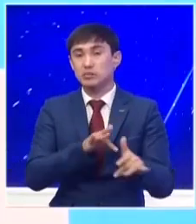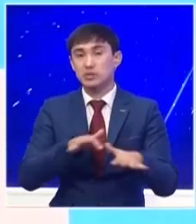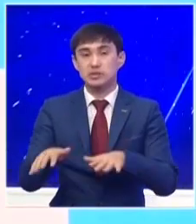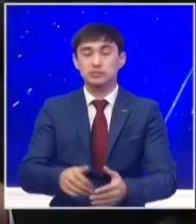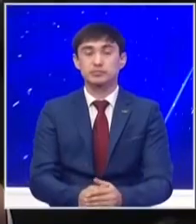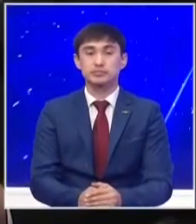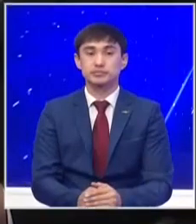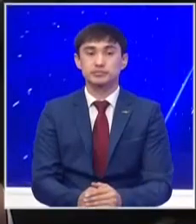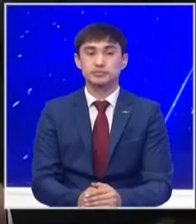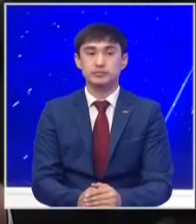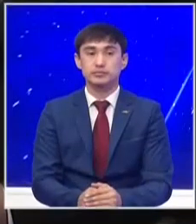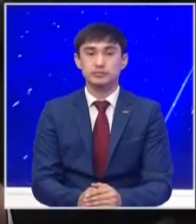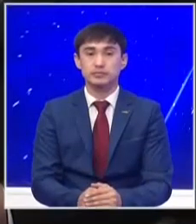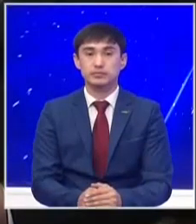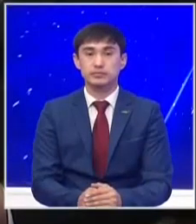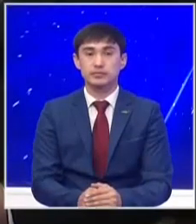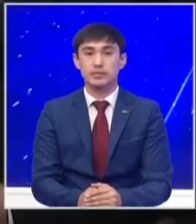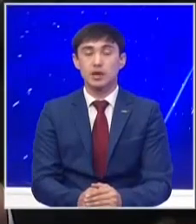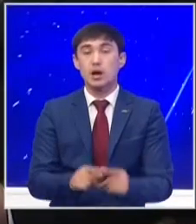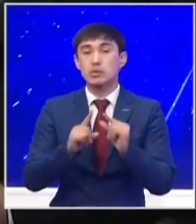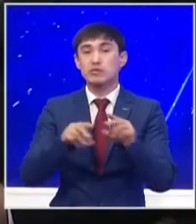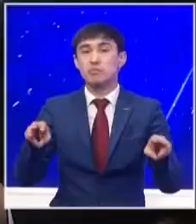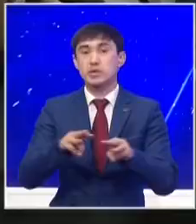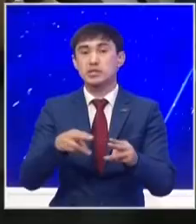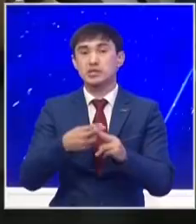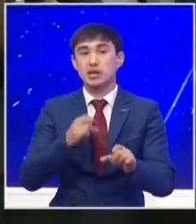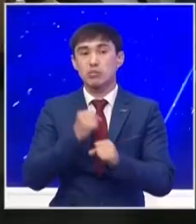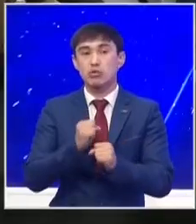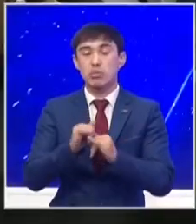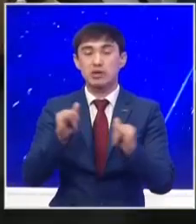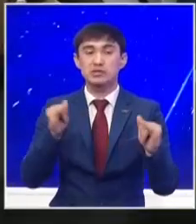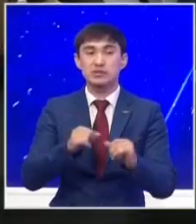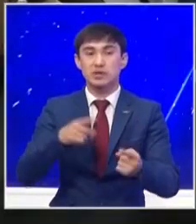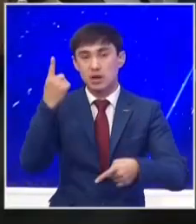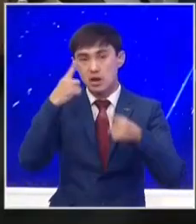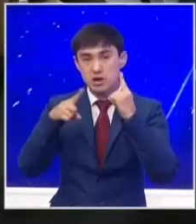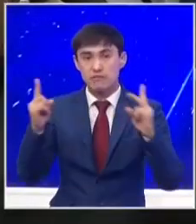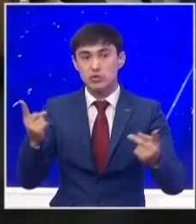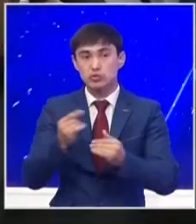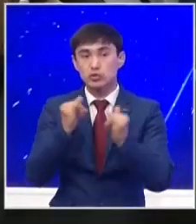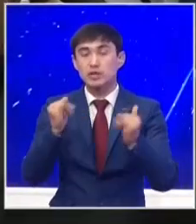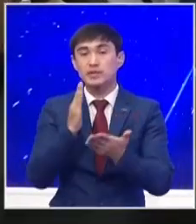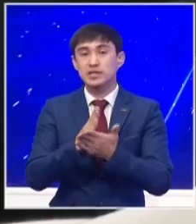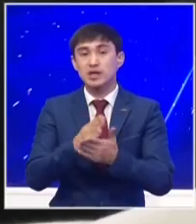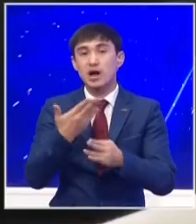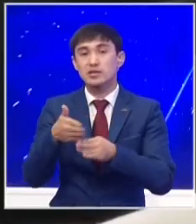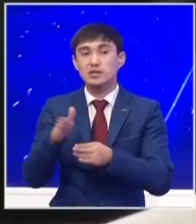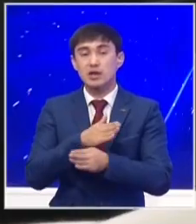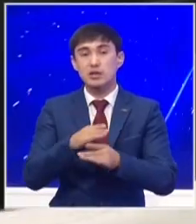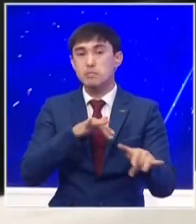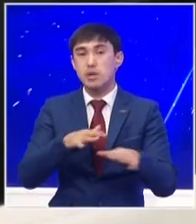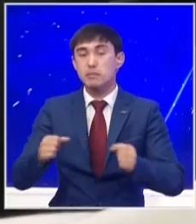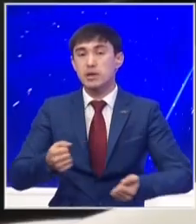процессам. Кроме того, по словам министра, в рамках работы по развитию креативной индустрии разрабатывается отдельный пакет